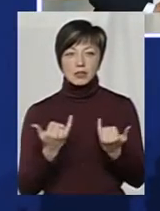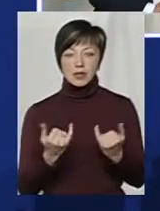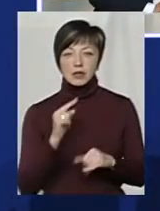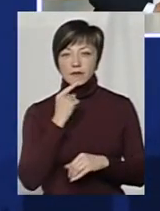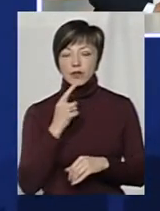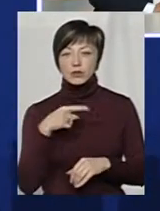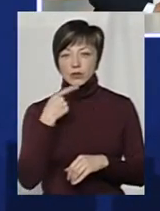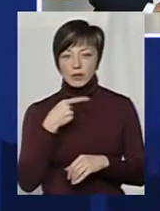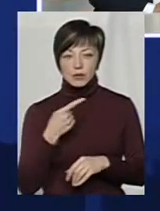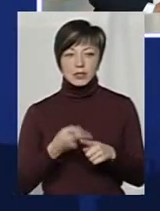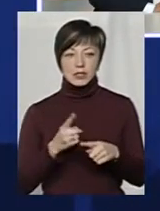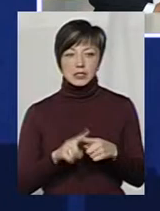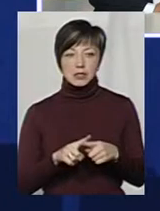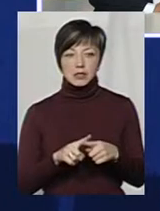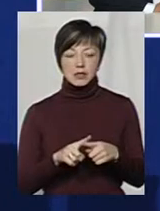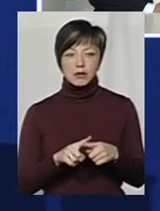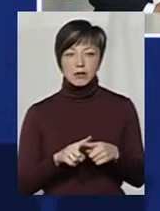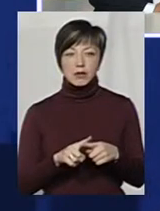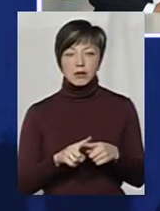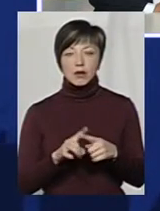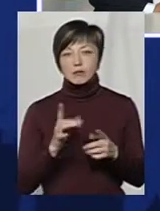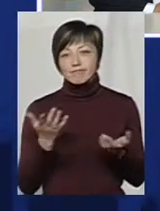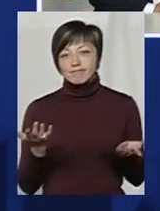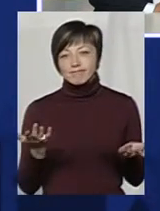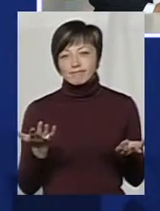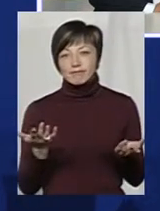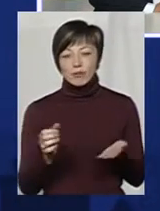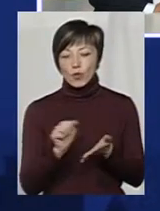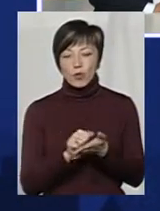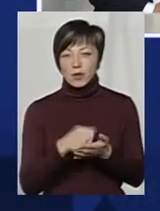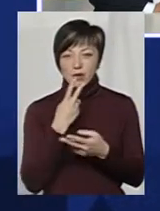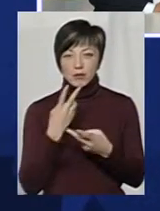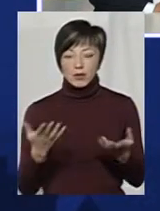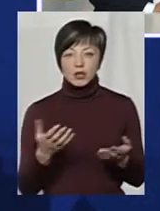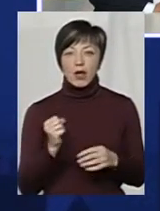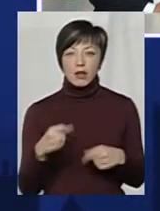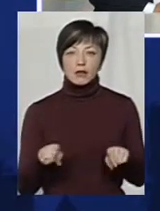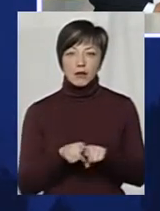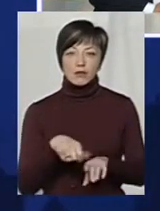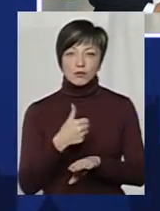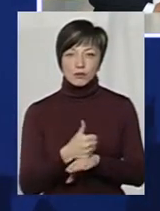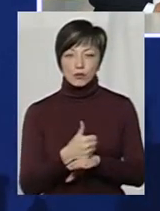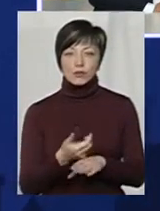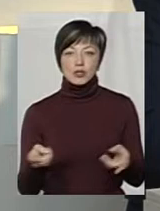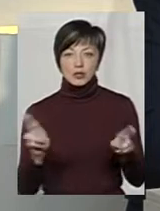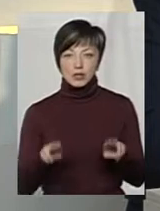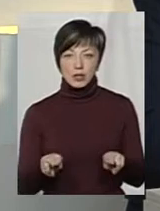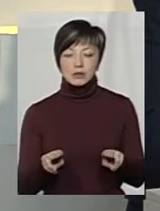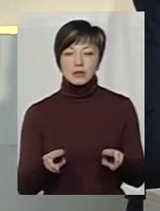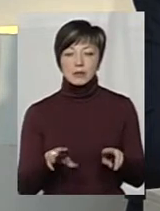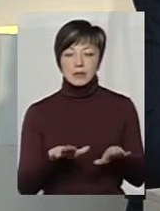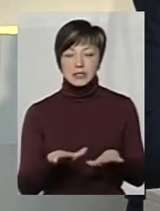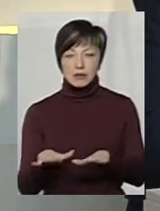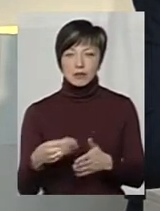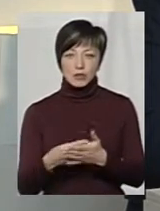важко щось говорити, тому що це по слуху поки я на папері не побачив. А так, в основному, якби залишається, що стосується